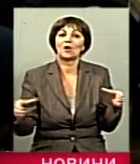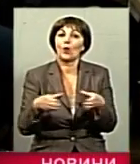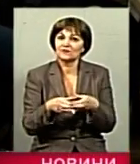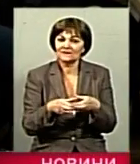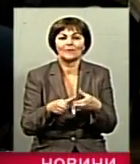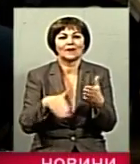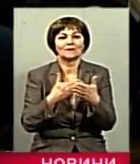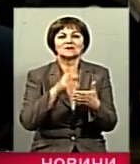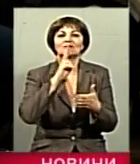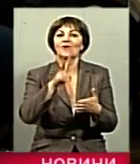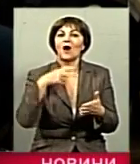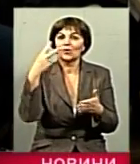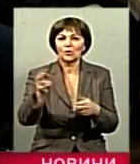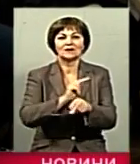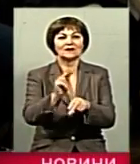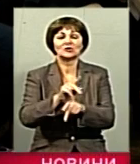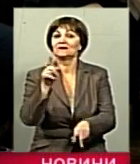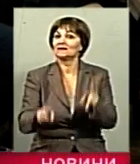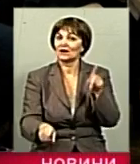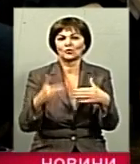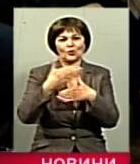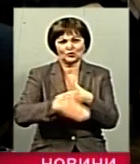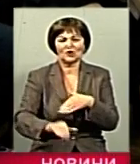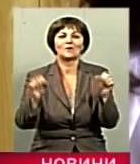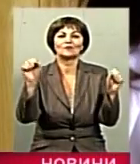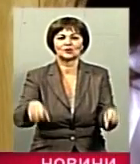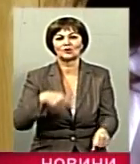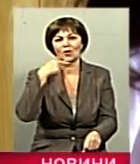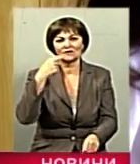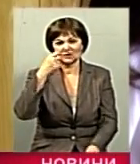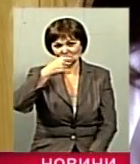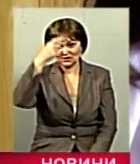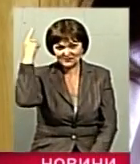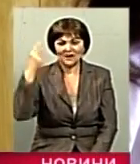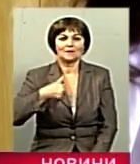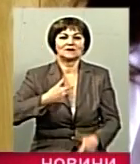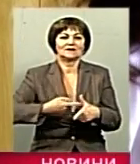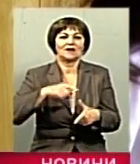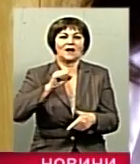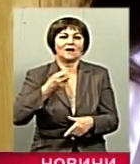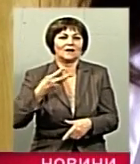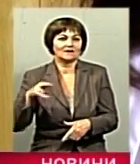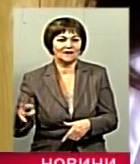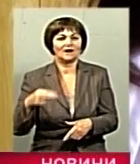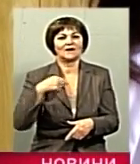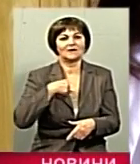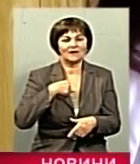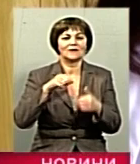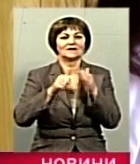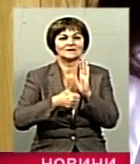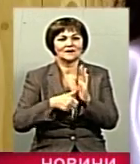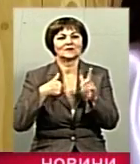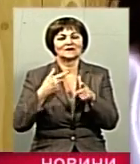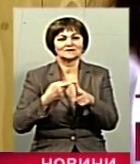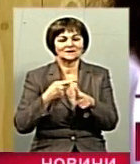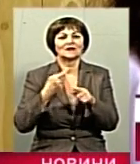За майже 2 роки навчання деякі школярі вже можуть говорити чеською. Мене це Аня Нізола, студую в школі число 16 в 8